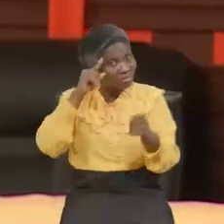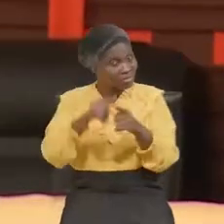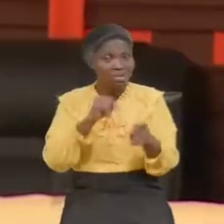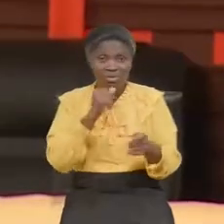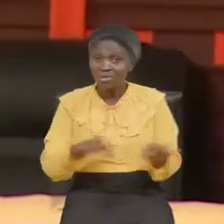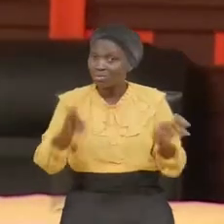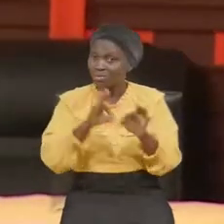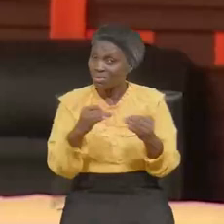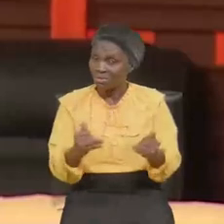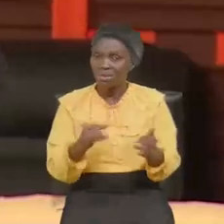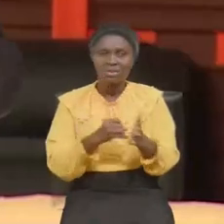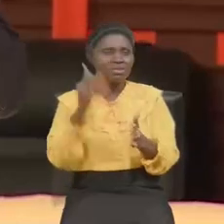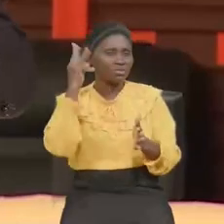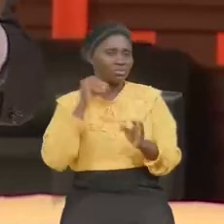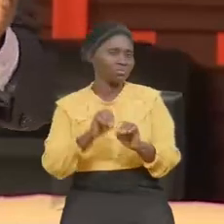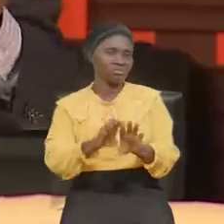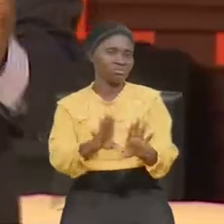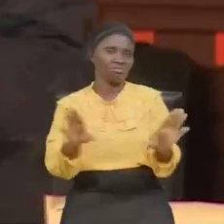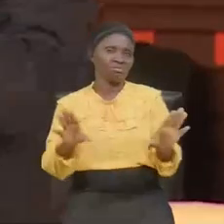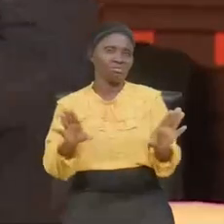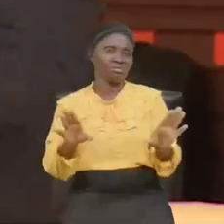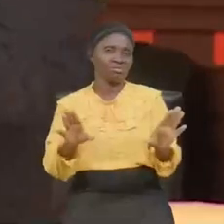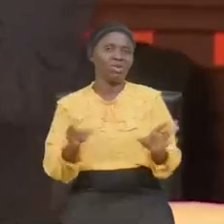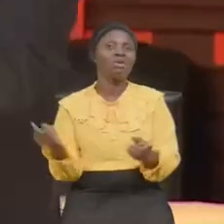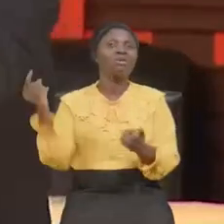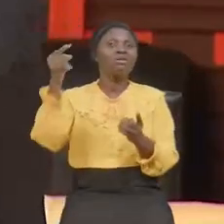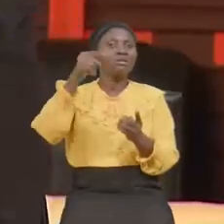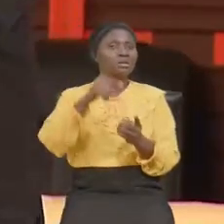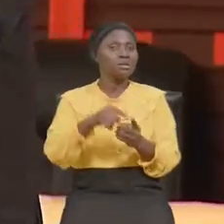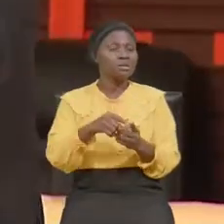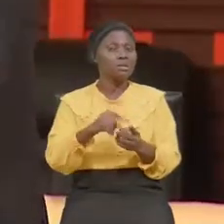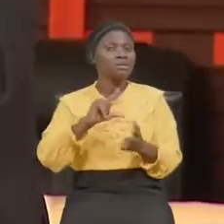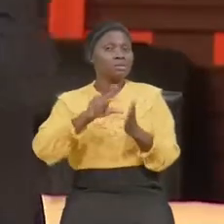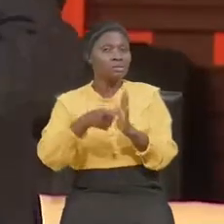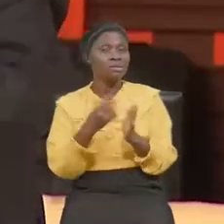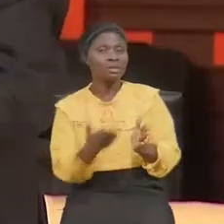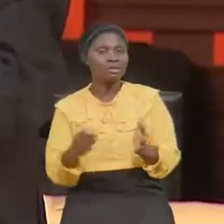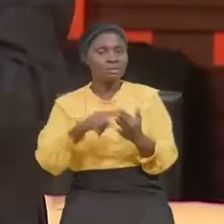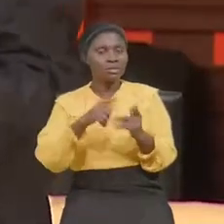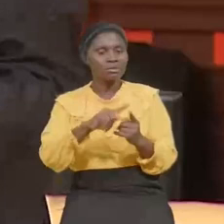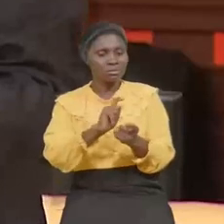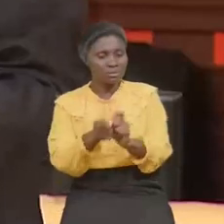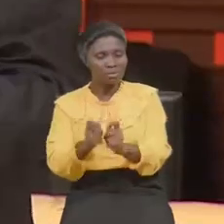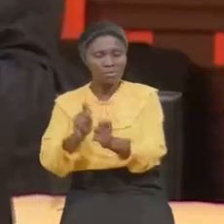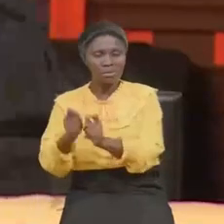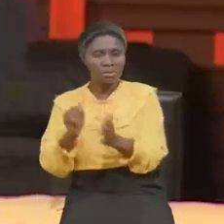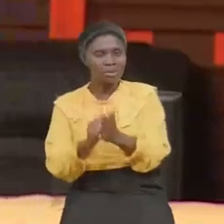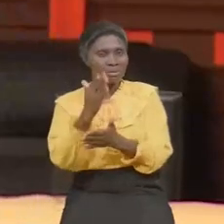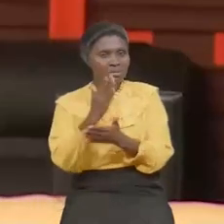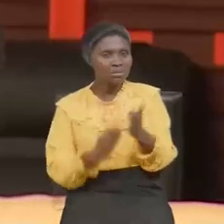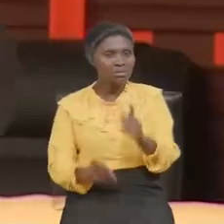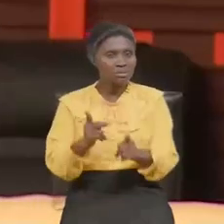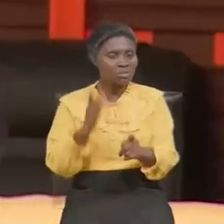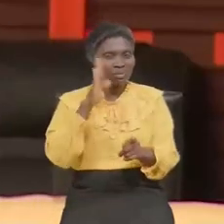transparent. Jusqu'à ce que les choses commencent à changer. Et il y a maintenant certaines personnes qui demandent, qui a